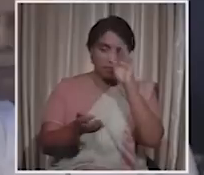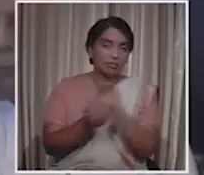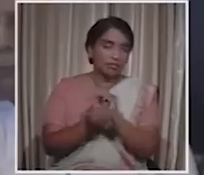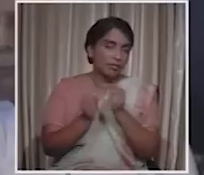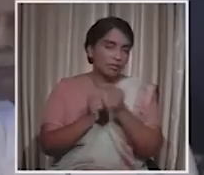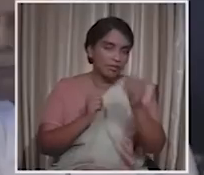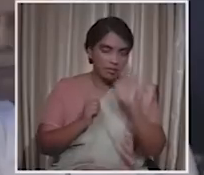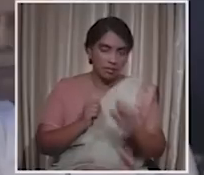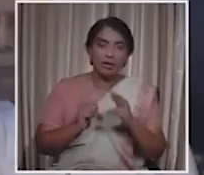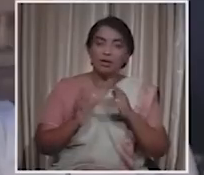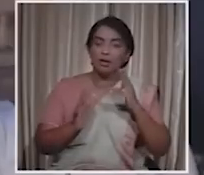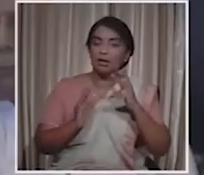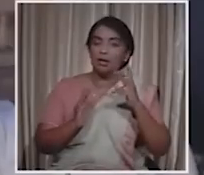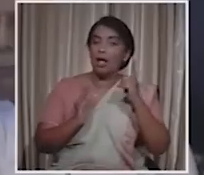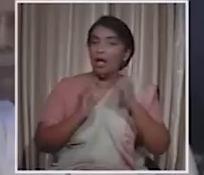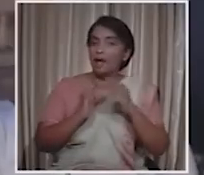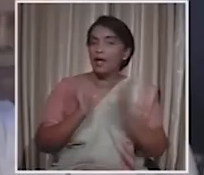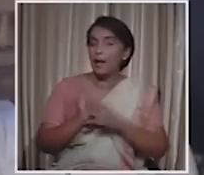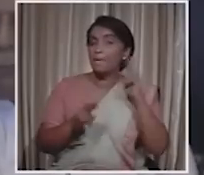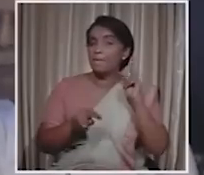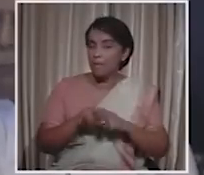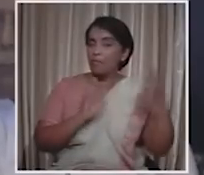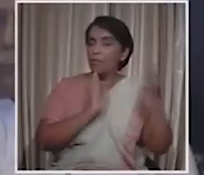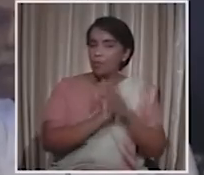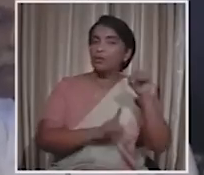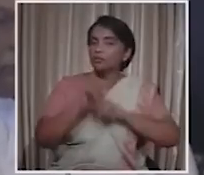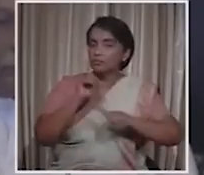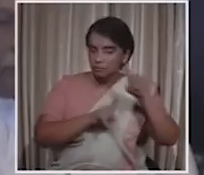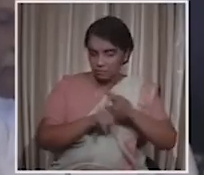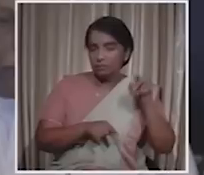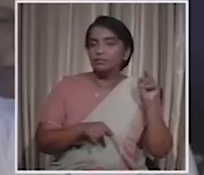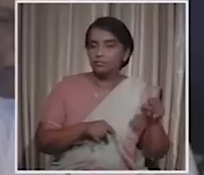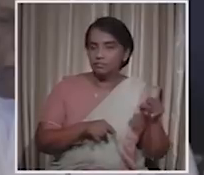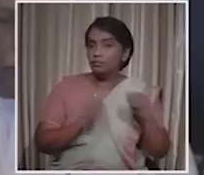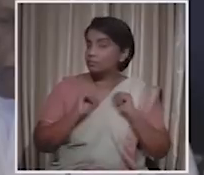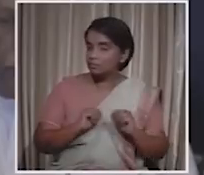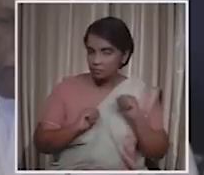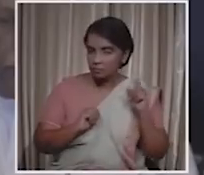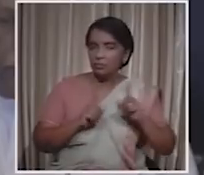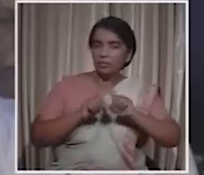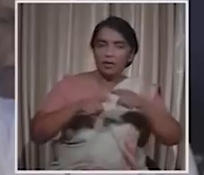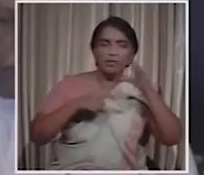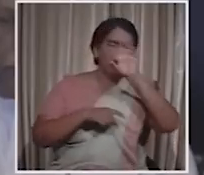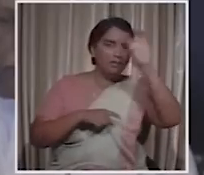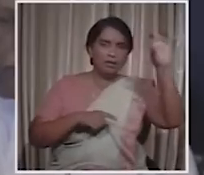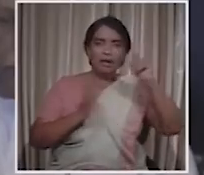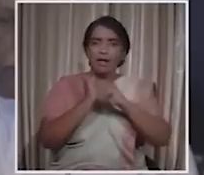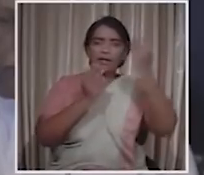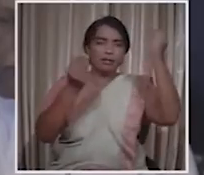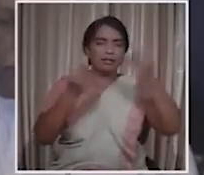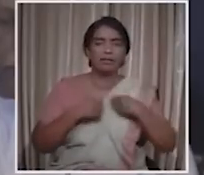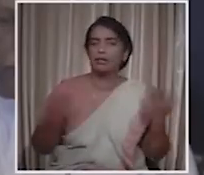මාර්ගය ජාත්‍යන්තර මූල්‍ය අරමුදල සමග සාකච්ඡා කිරීමයි. මොකද වෙන එක රටක්වත් අපිට ණය දෙන්නේ